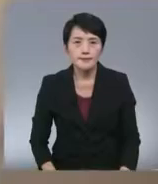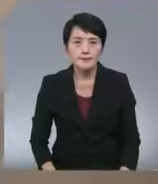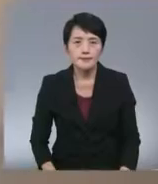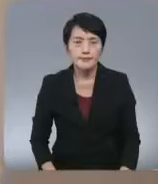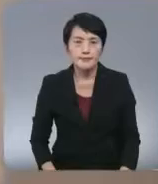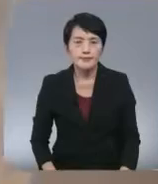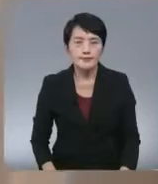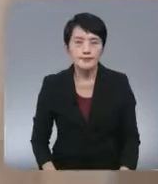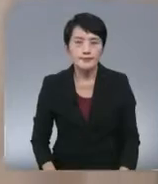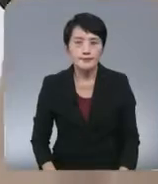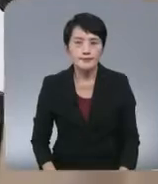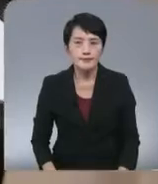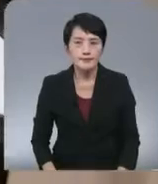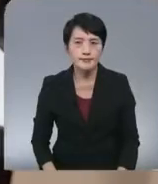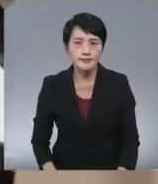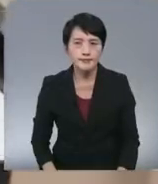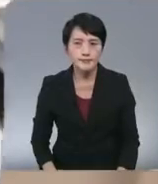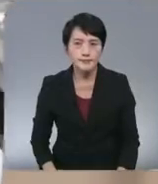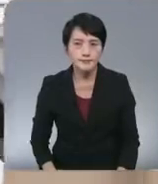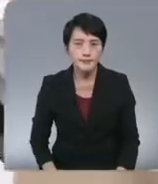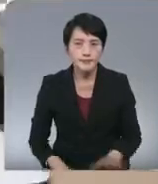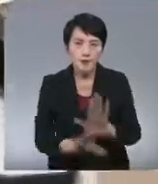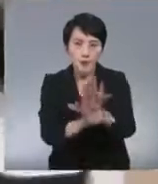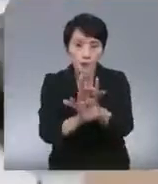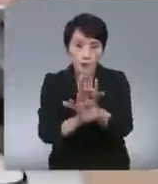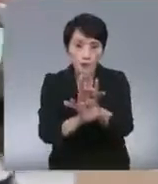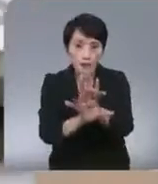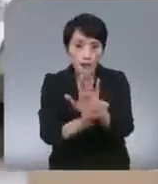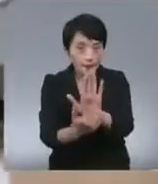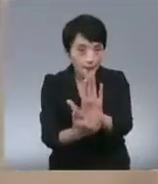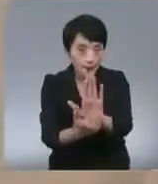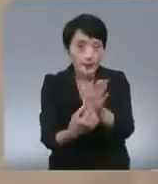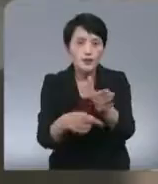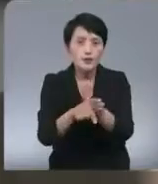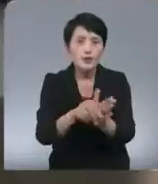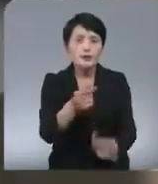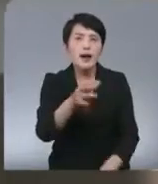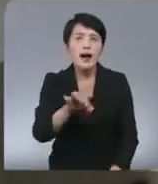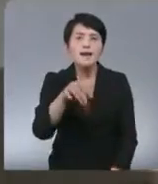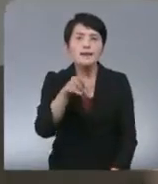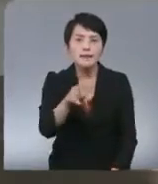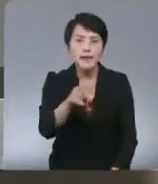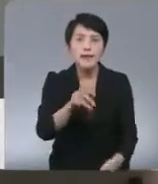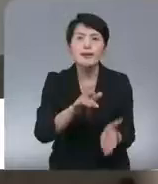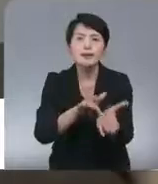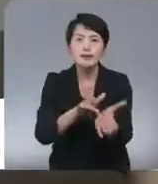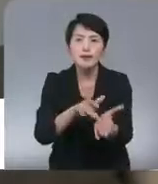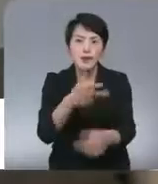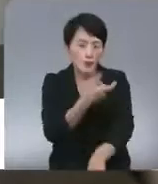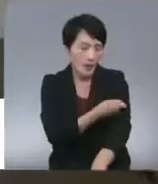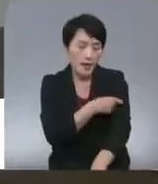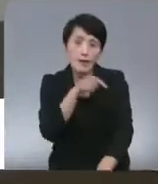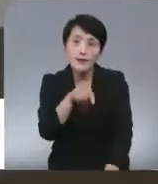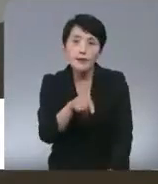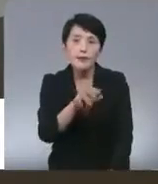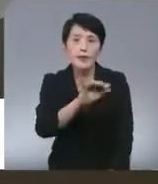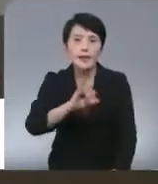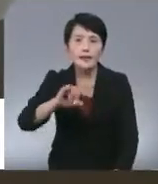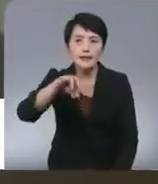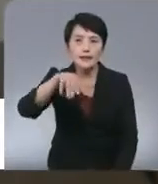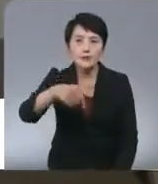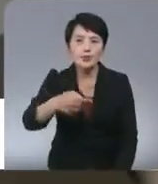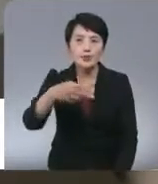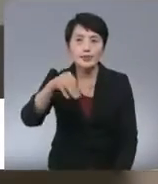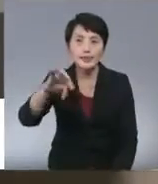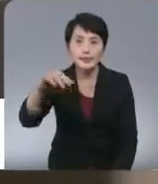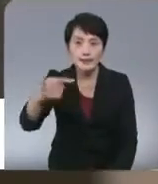tế Internet như vậy số Chuyến bay sẽ tăng lên phù hợp với nhu cầu của hành khách chính phủ sẽ cải thiện hệ thống quản lý nhập cảnh từ nước ngoài